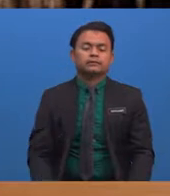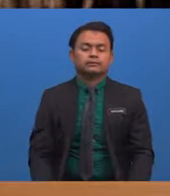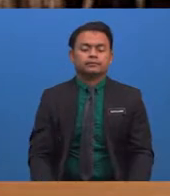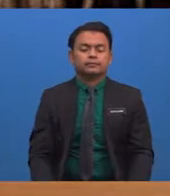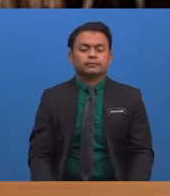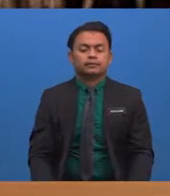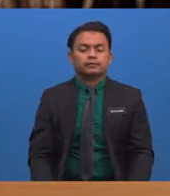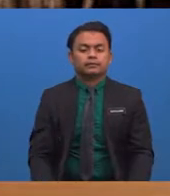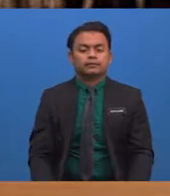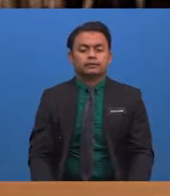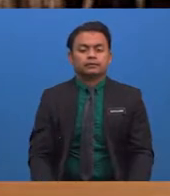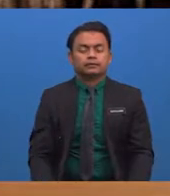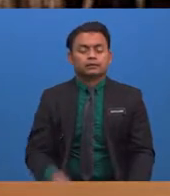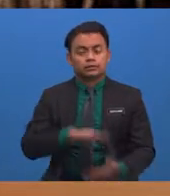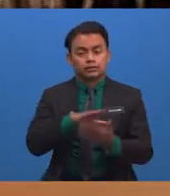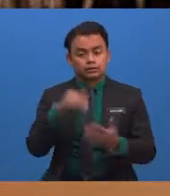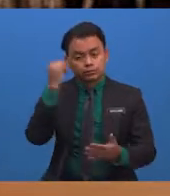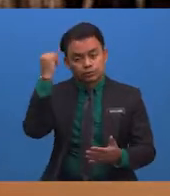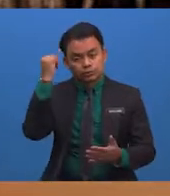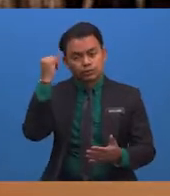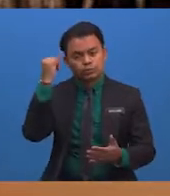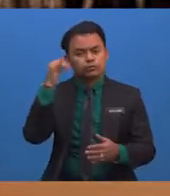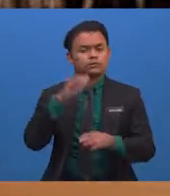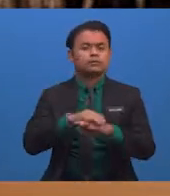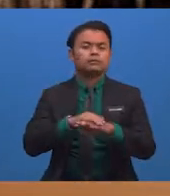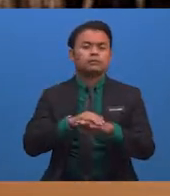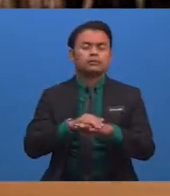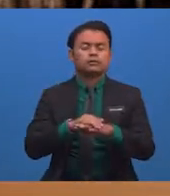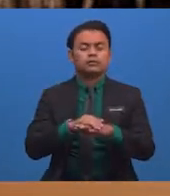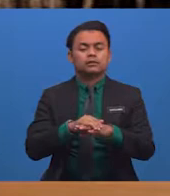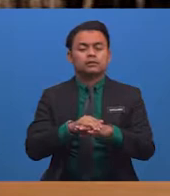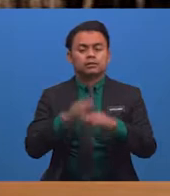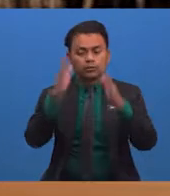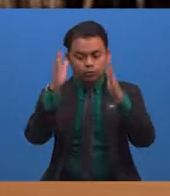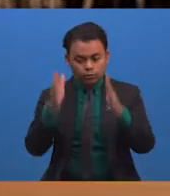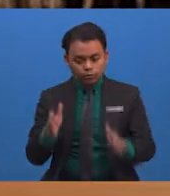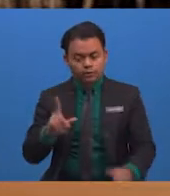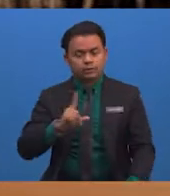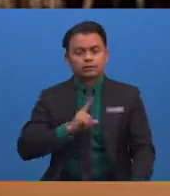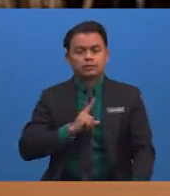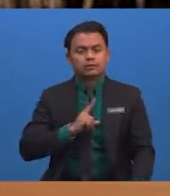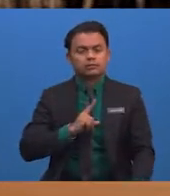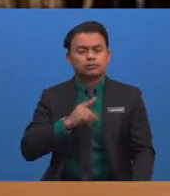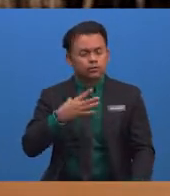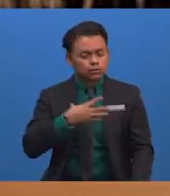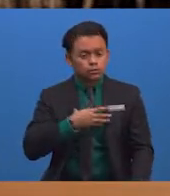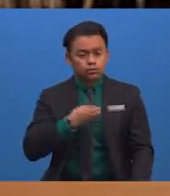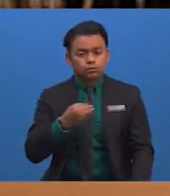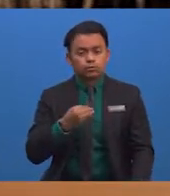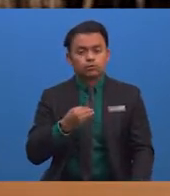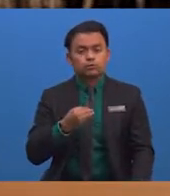ilmu akli. Umat Islam gairah menuntut ilmu walaupun tiada kewajipan daripada